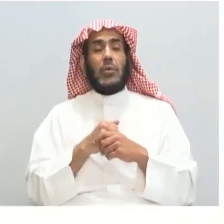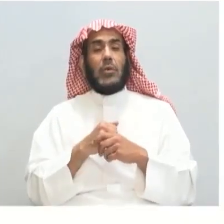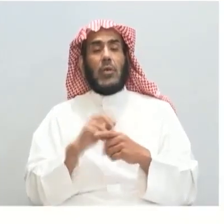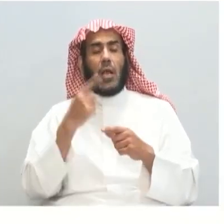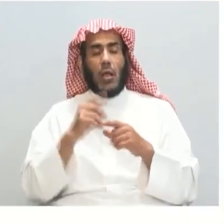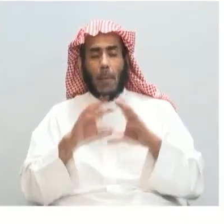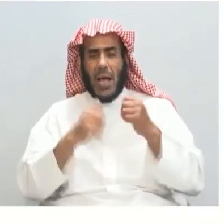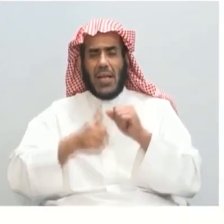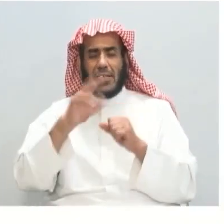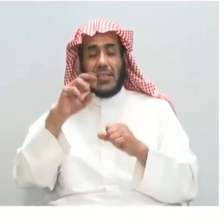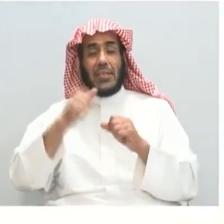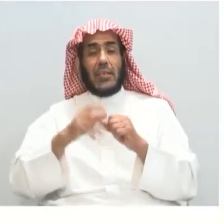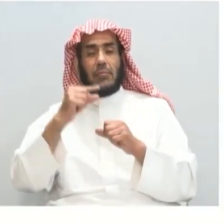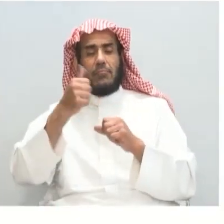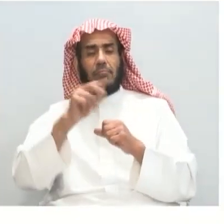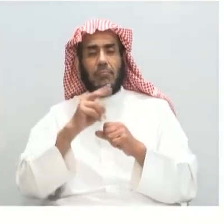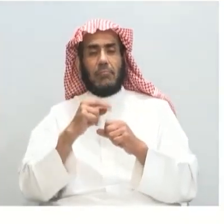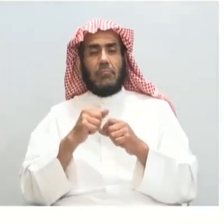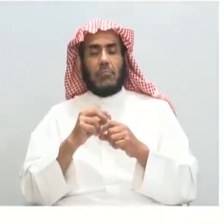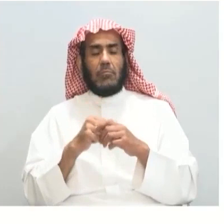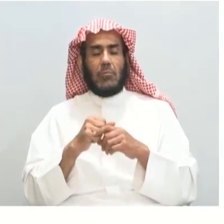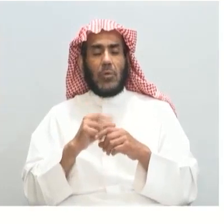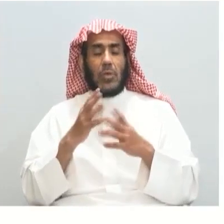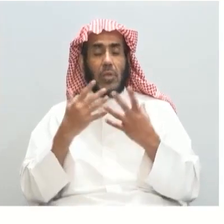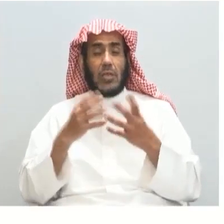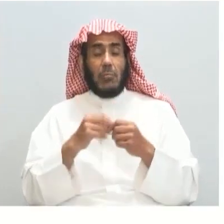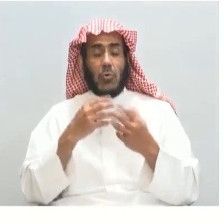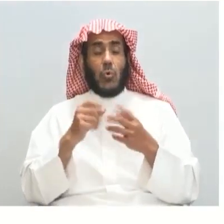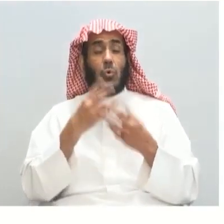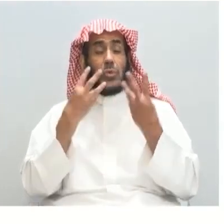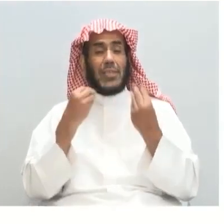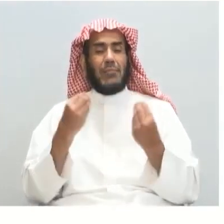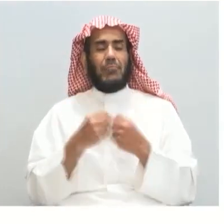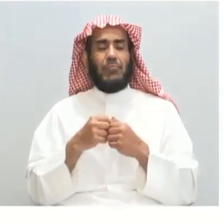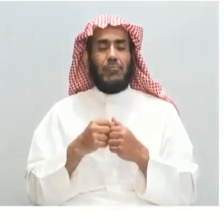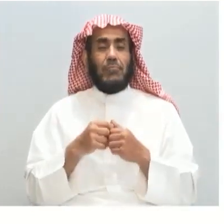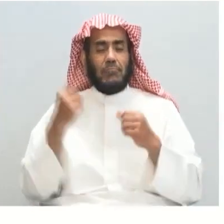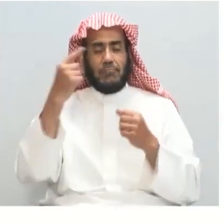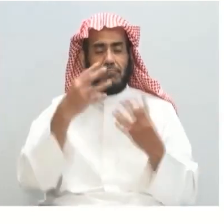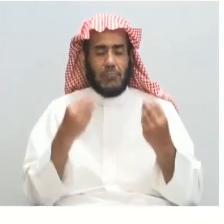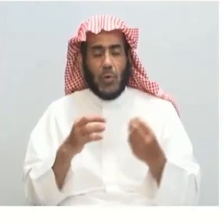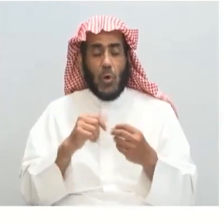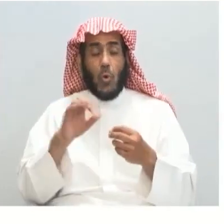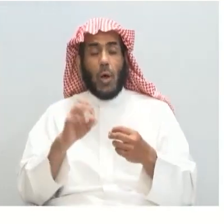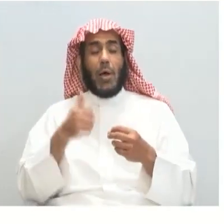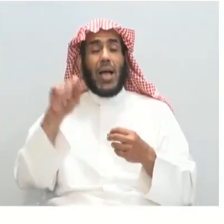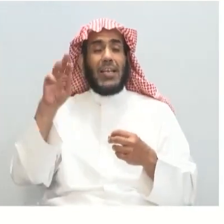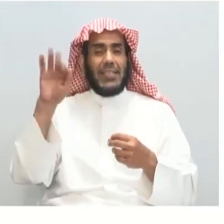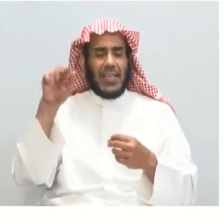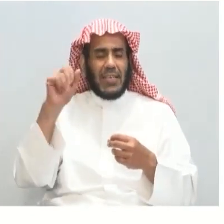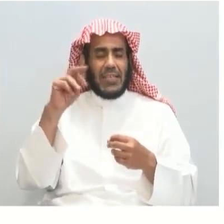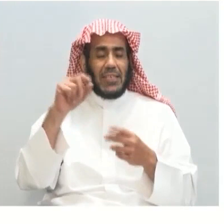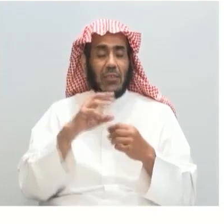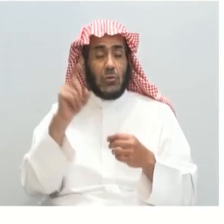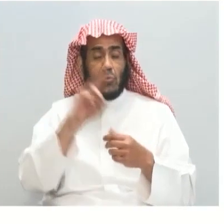لاحظ هنا ما احسن زيدا ما احسن زيدا يتعجب من حسنه وما احسن زيد